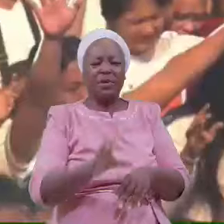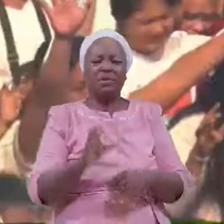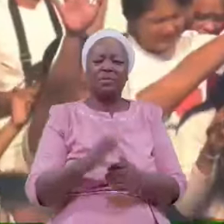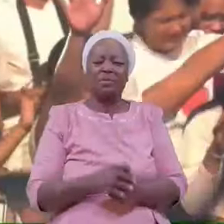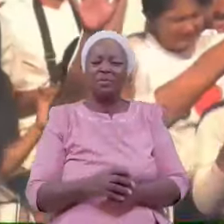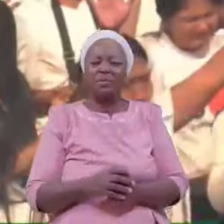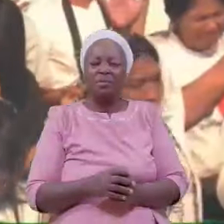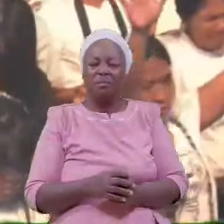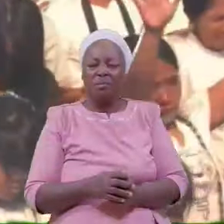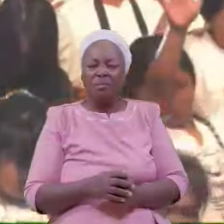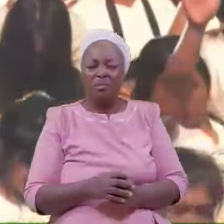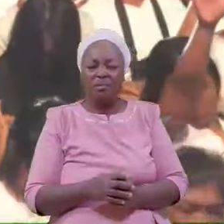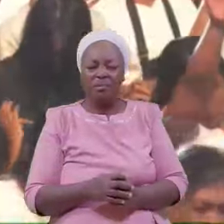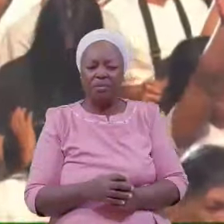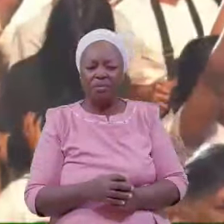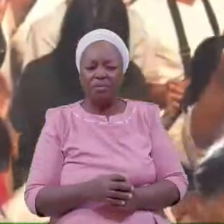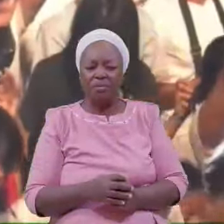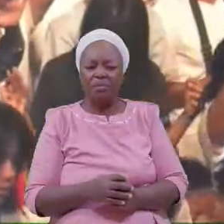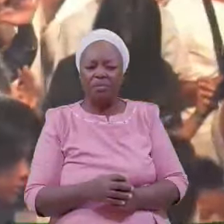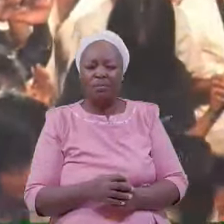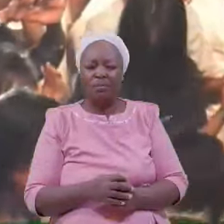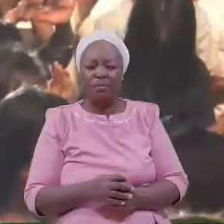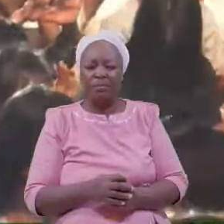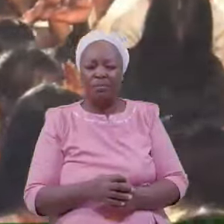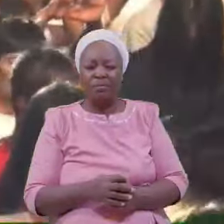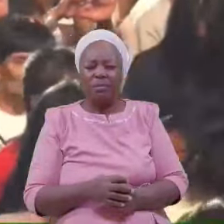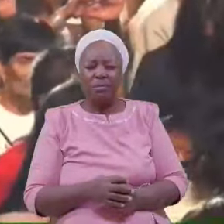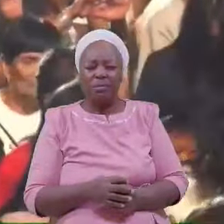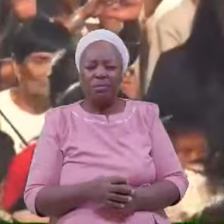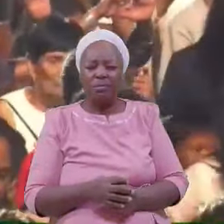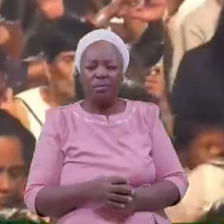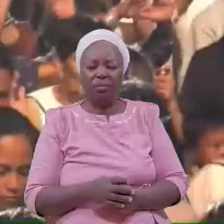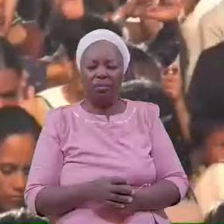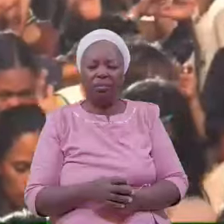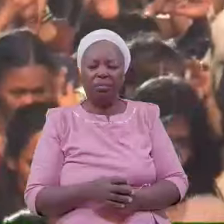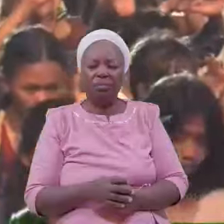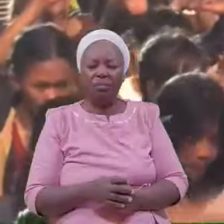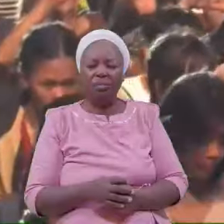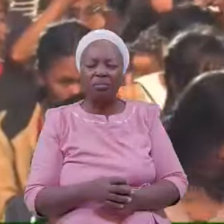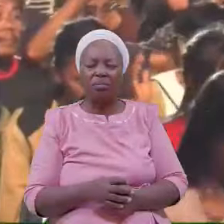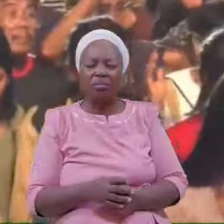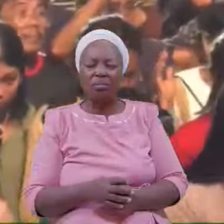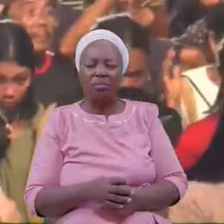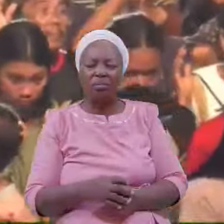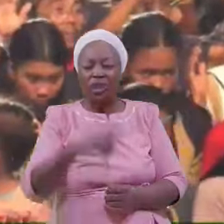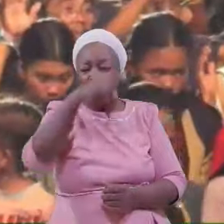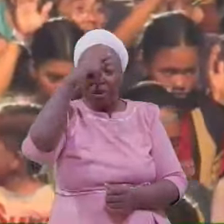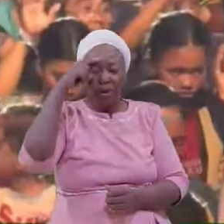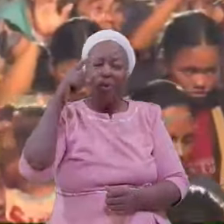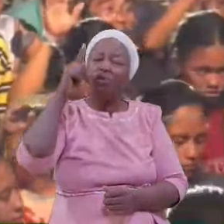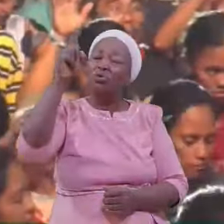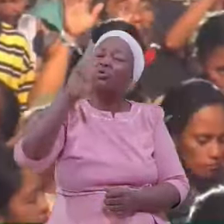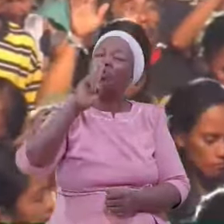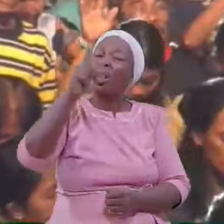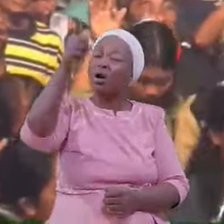gawin, kundi dahil sa ginawa ni Kristo sa krus ng Kalbaryo. Because you are God and there is none